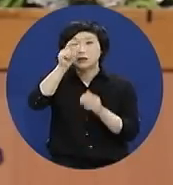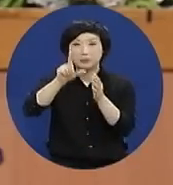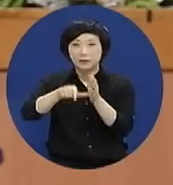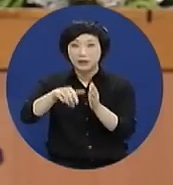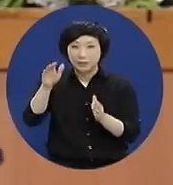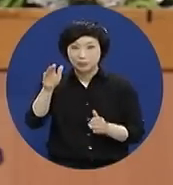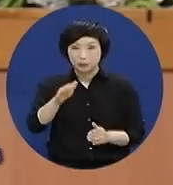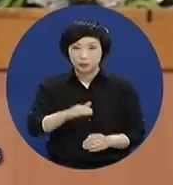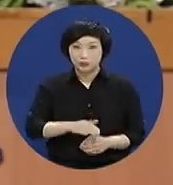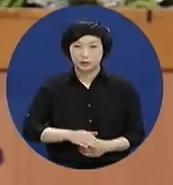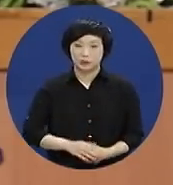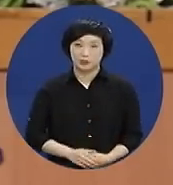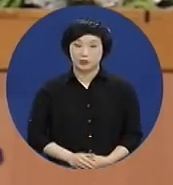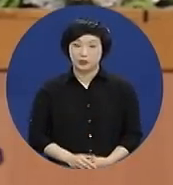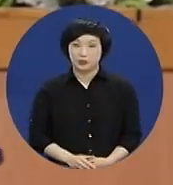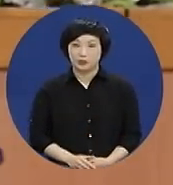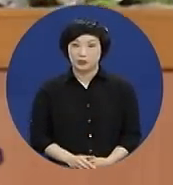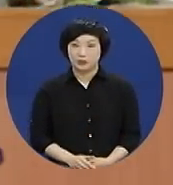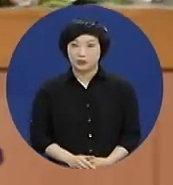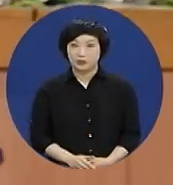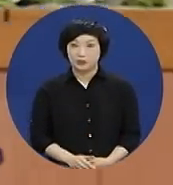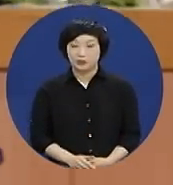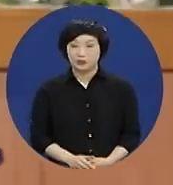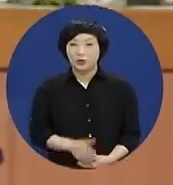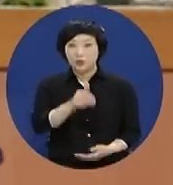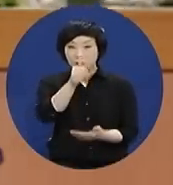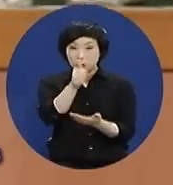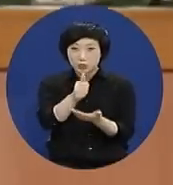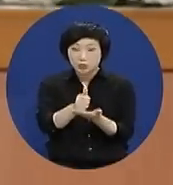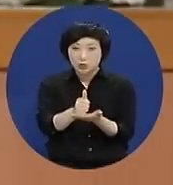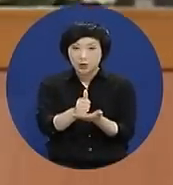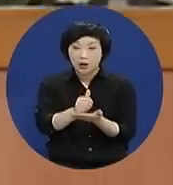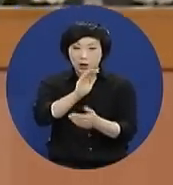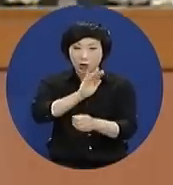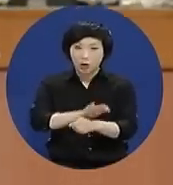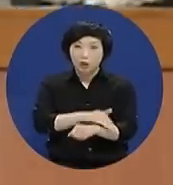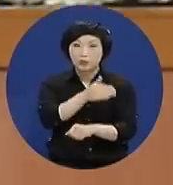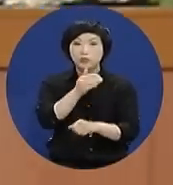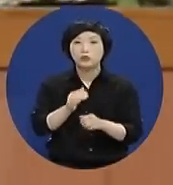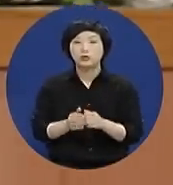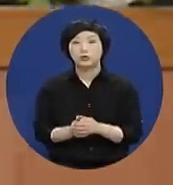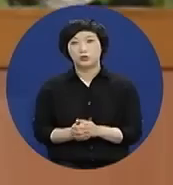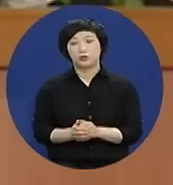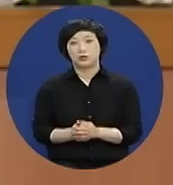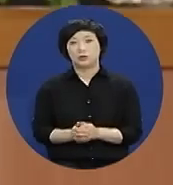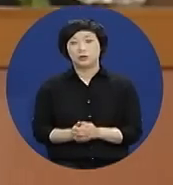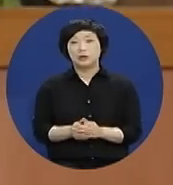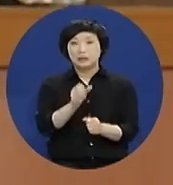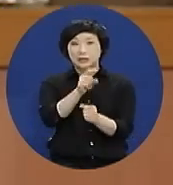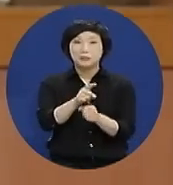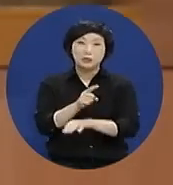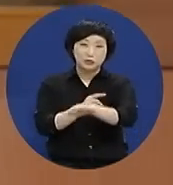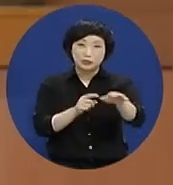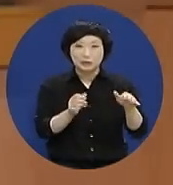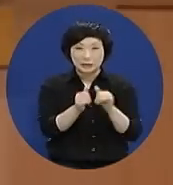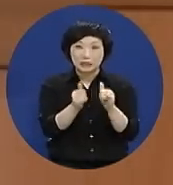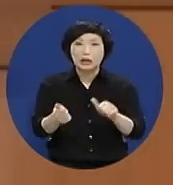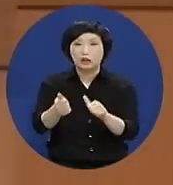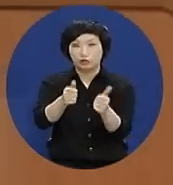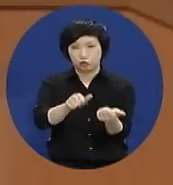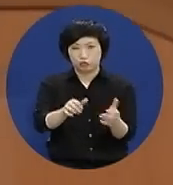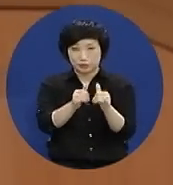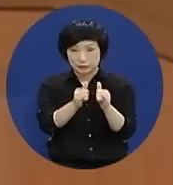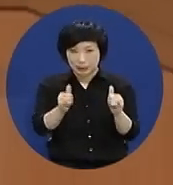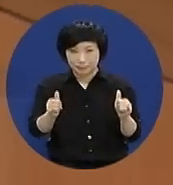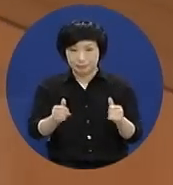時から在家と罪との中に罪と戸によって